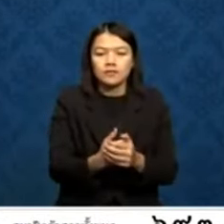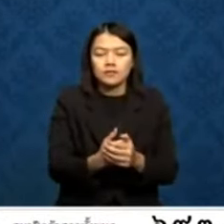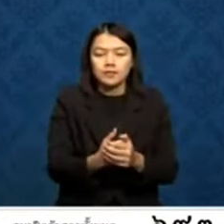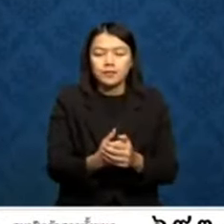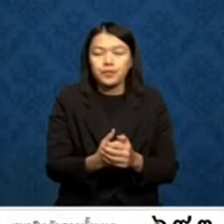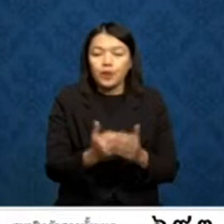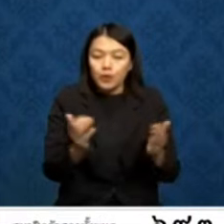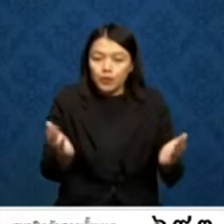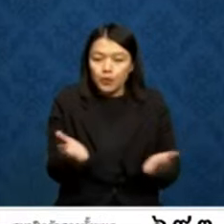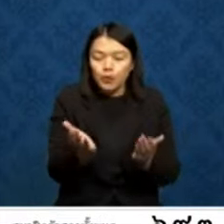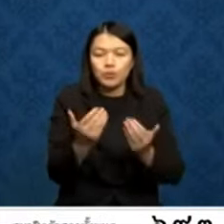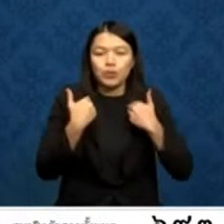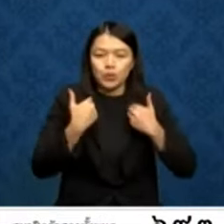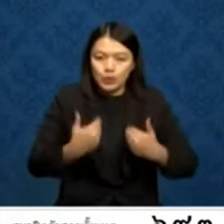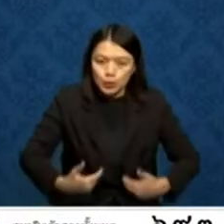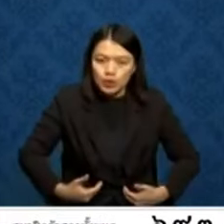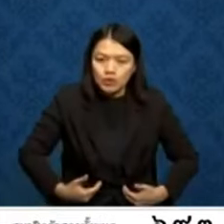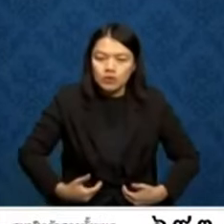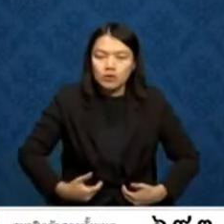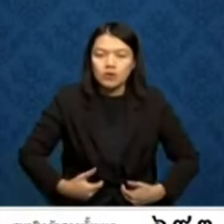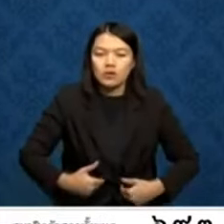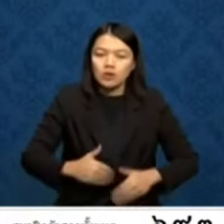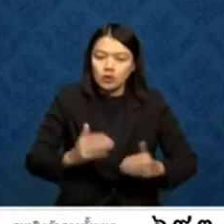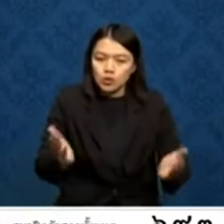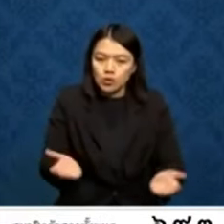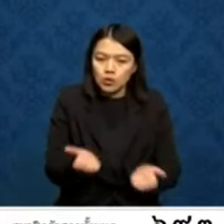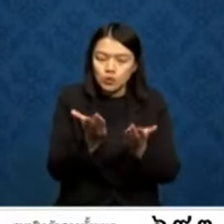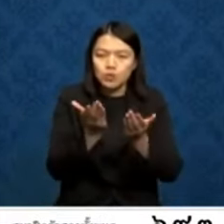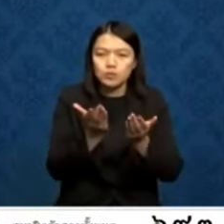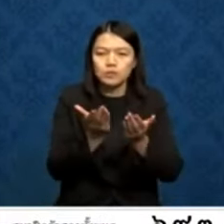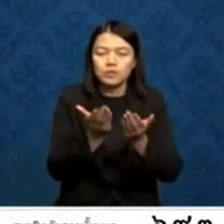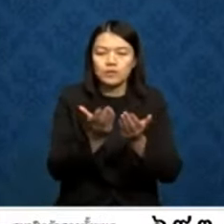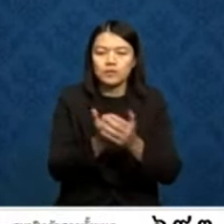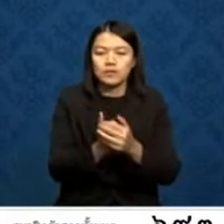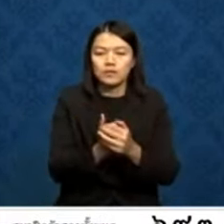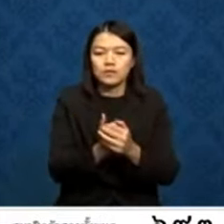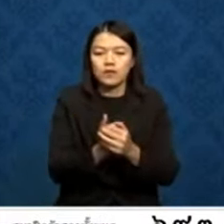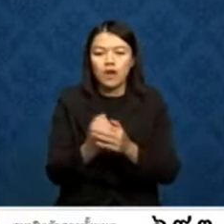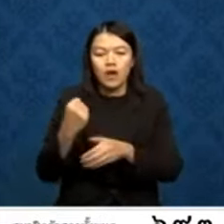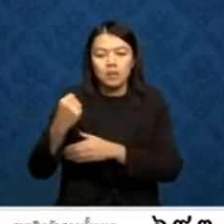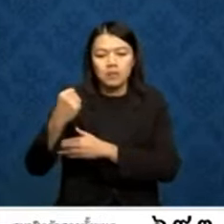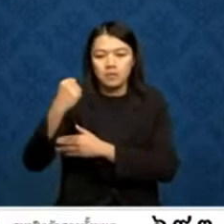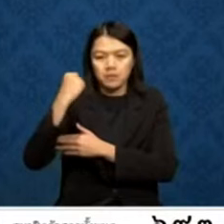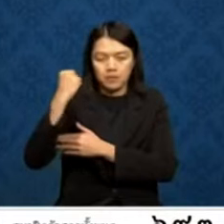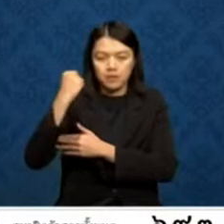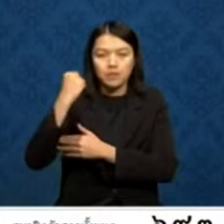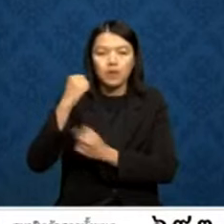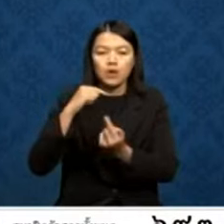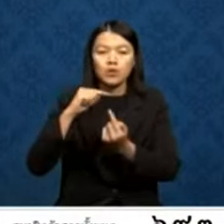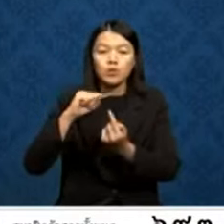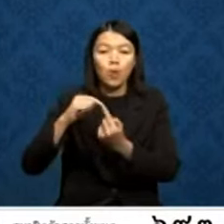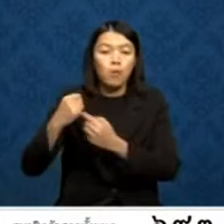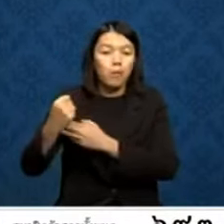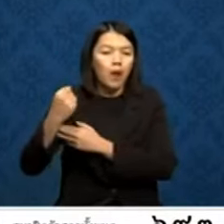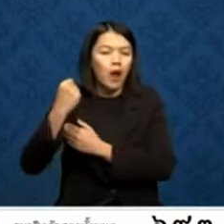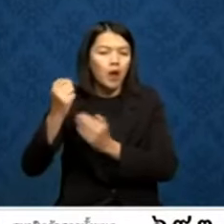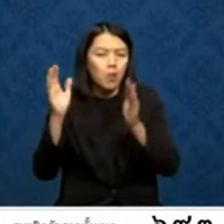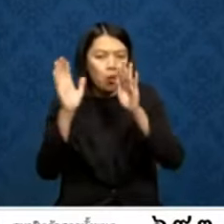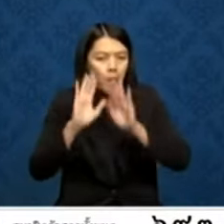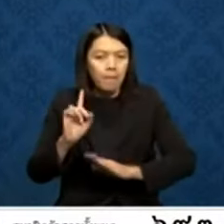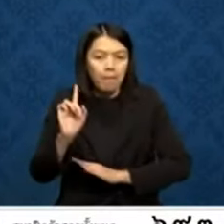เพื่อความยั่งยืนและการส่งเสริมและการเสริมสร้างความมั่นคงด้านพลังงานรูปแบบ